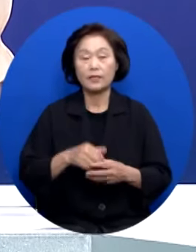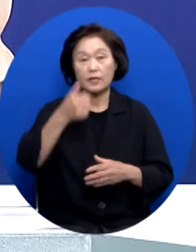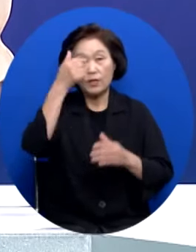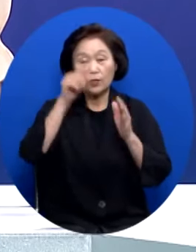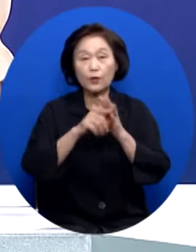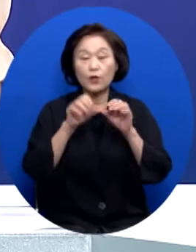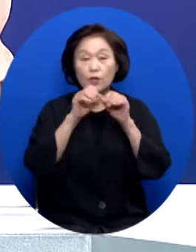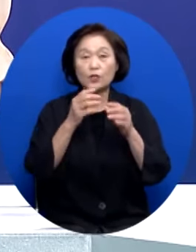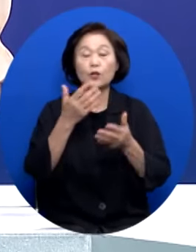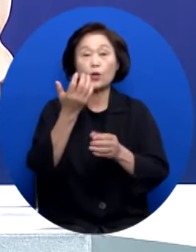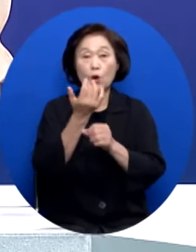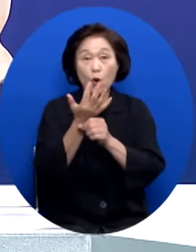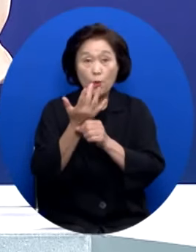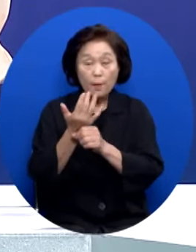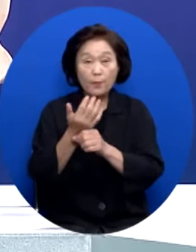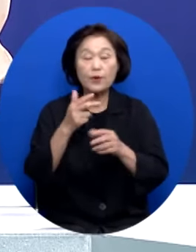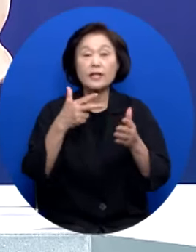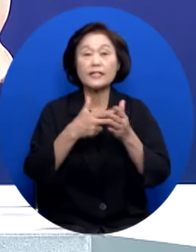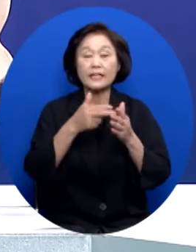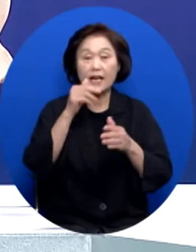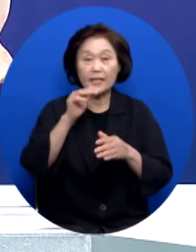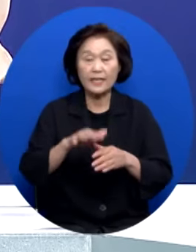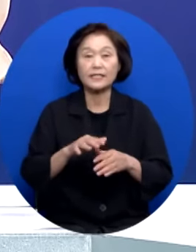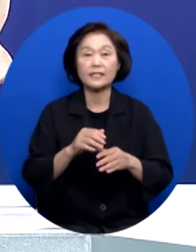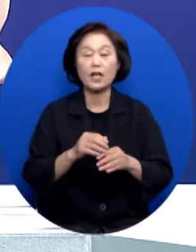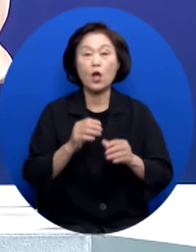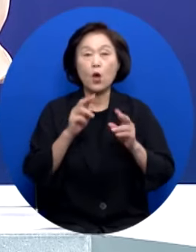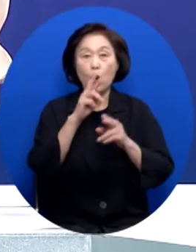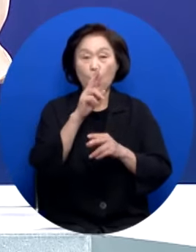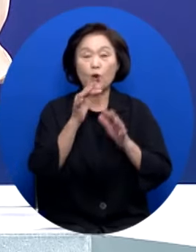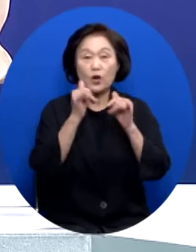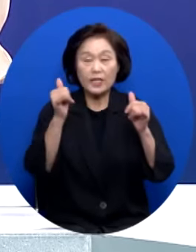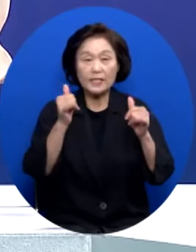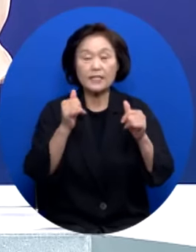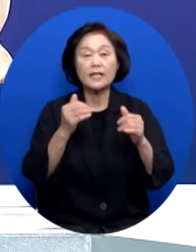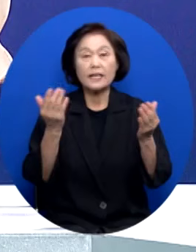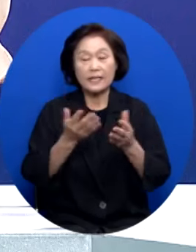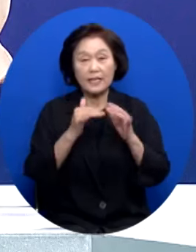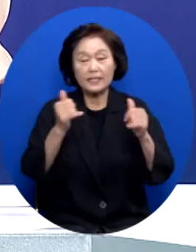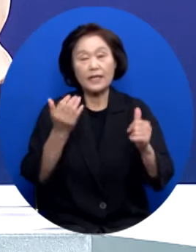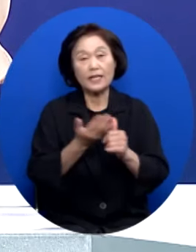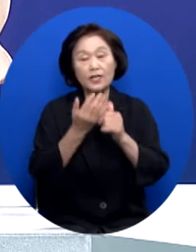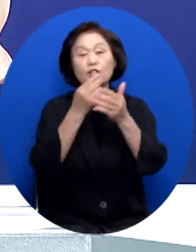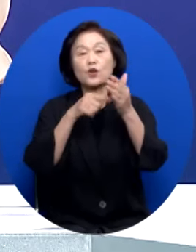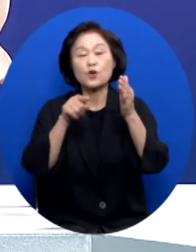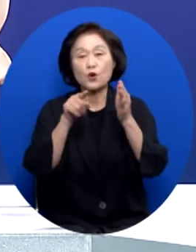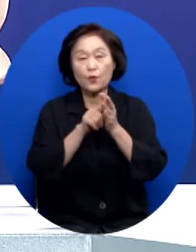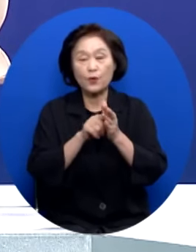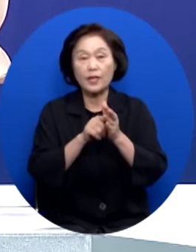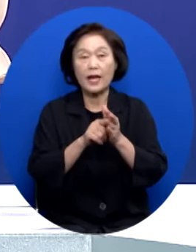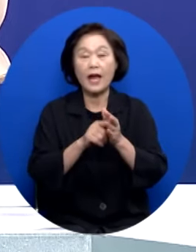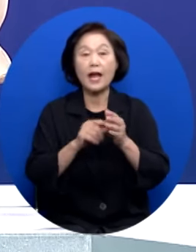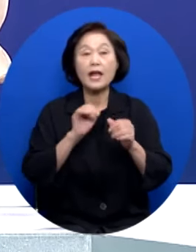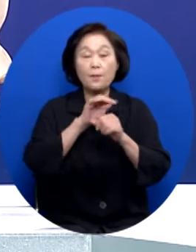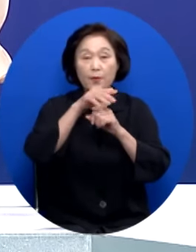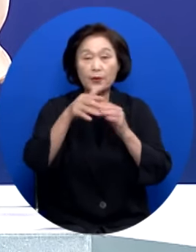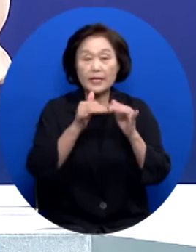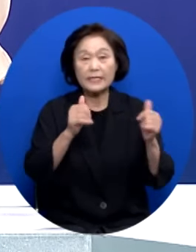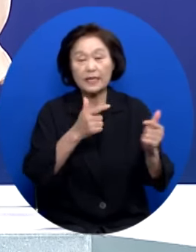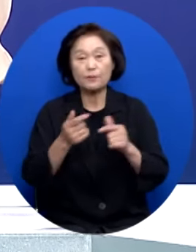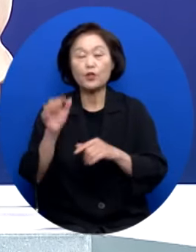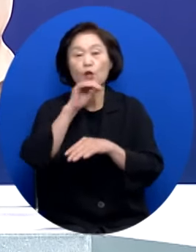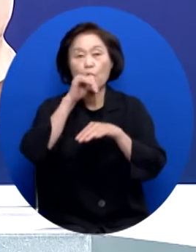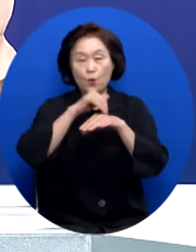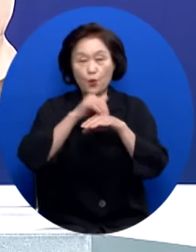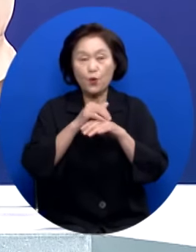기독교 선교 횃불재단이 중앙아시아 복음화를 위해 고려인 사역자 양성을 위한 2024 횃불 디아스포라 리더십 훈련